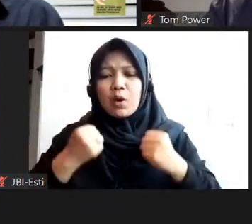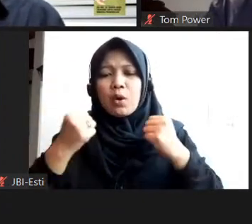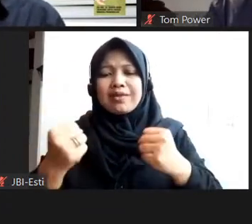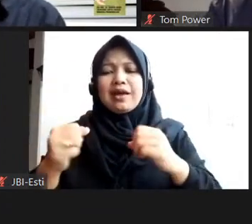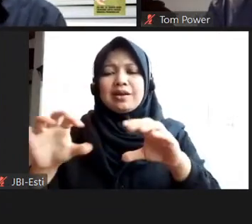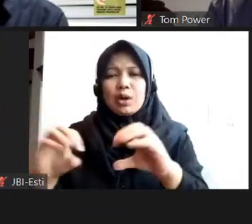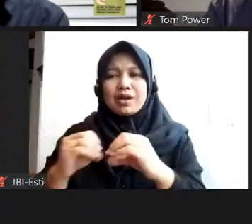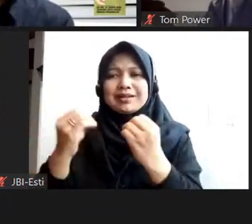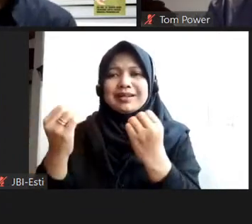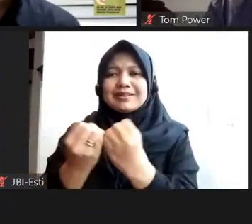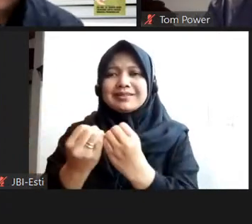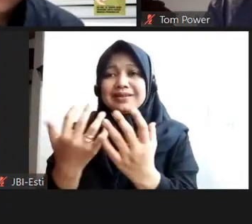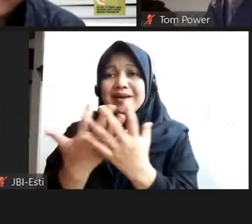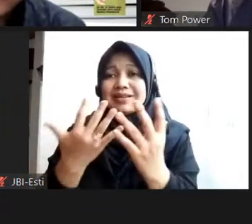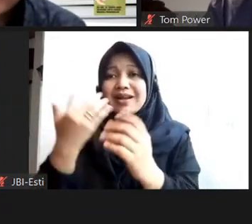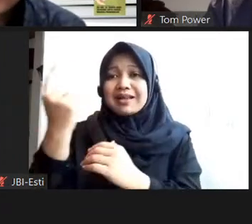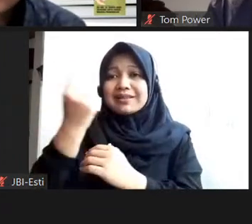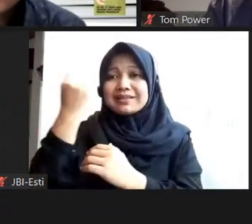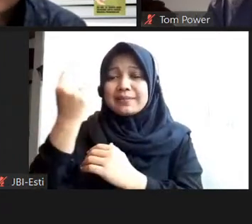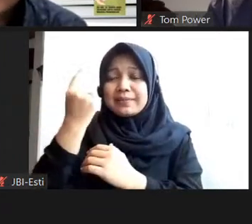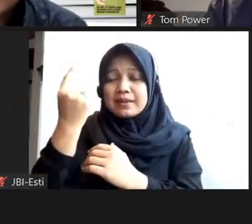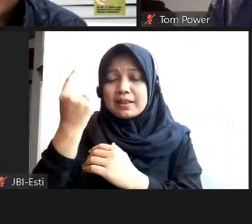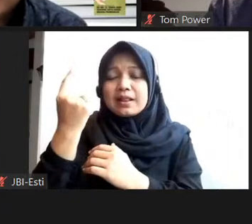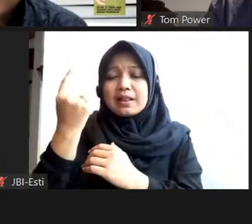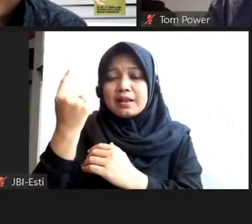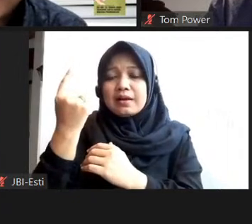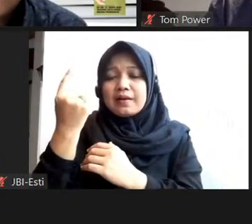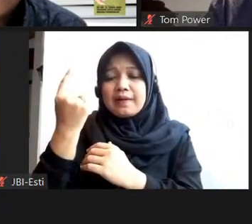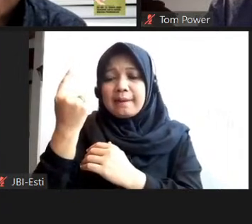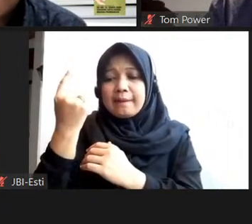organizations atau strengthening